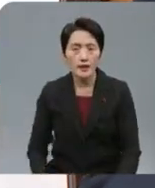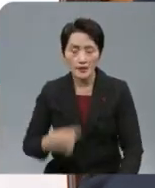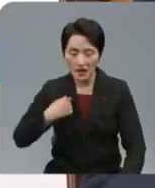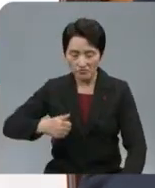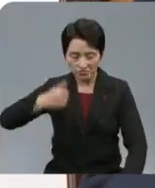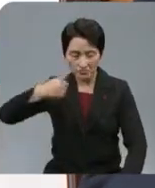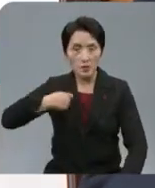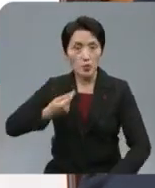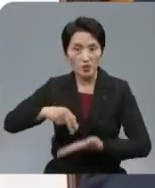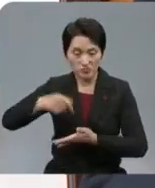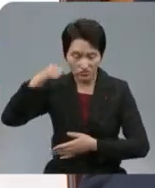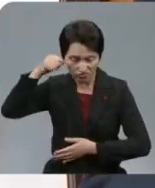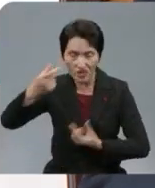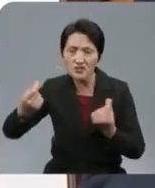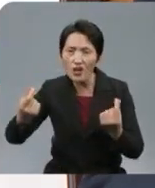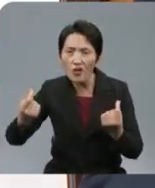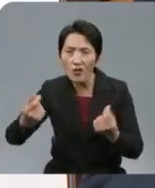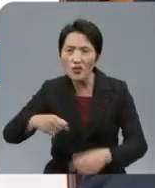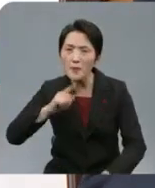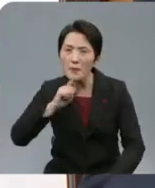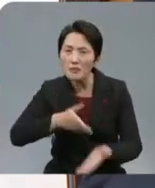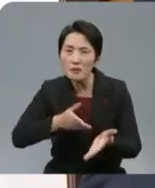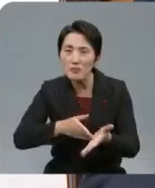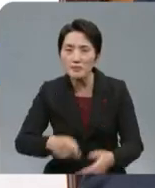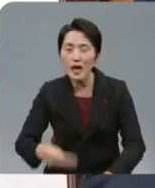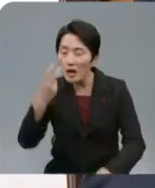Regierungspartei macht es